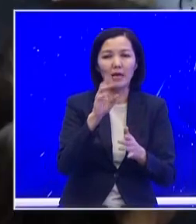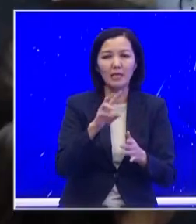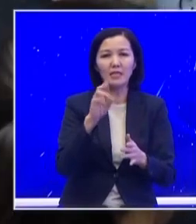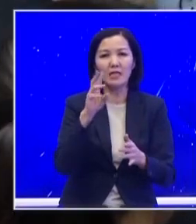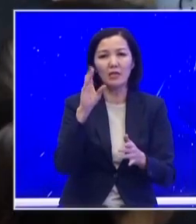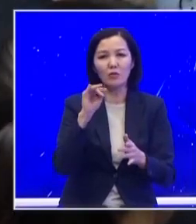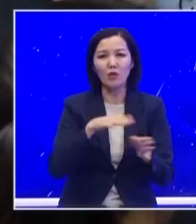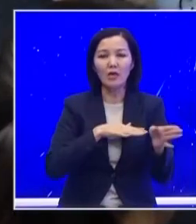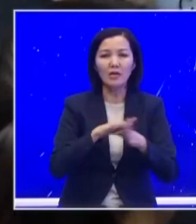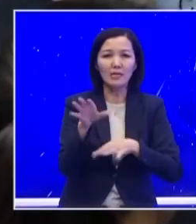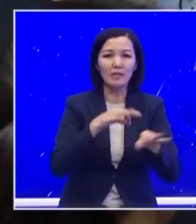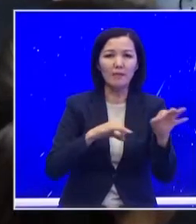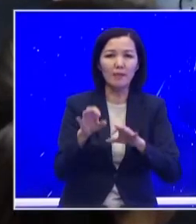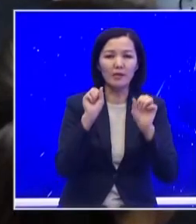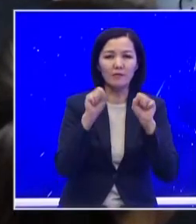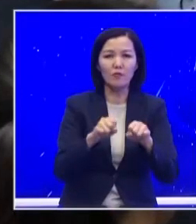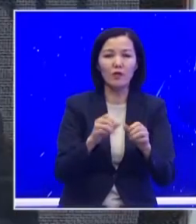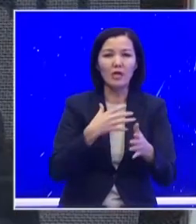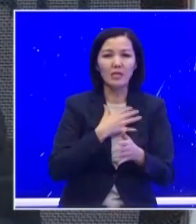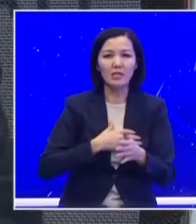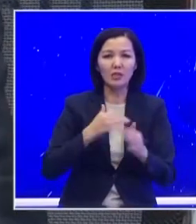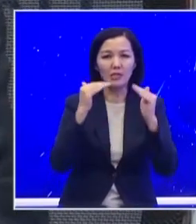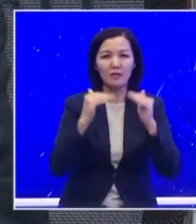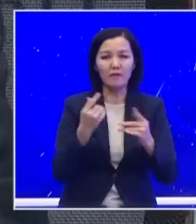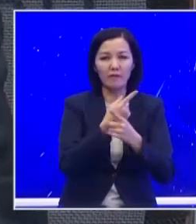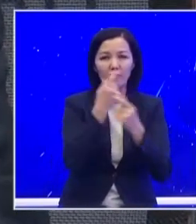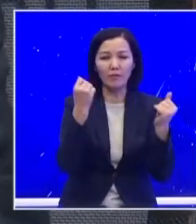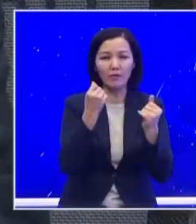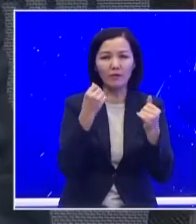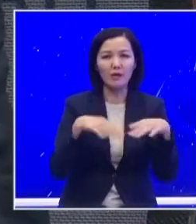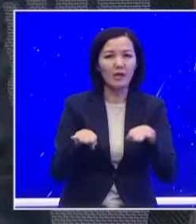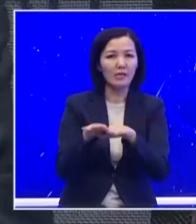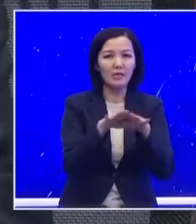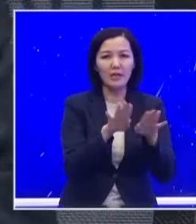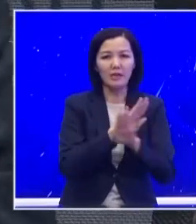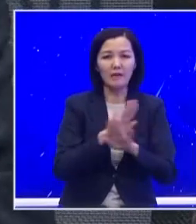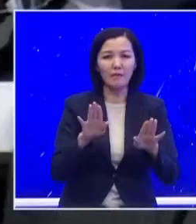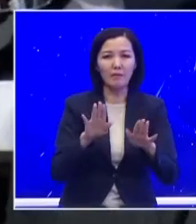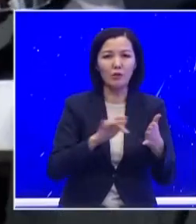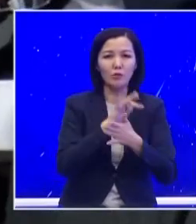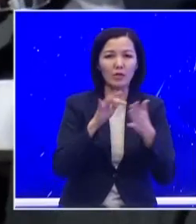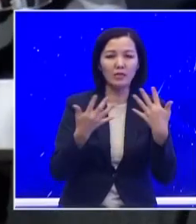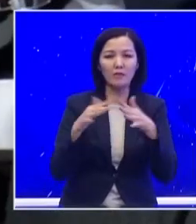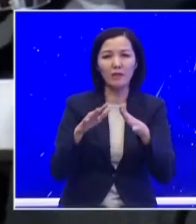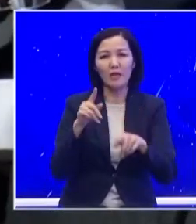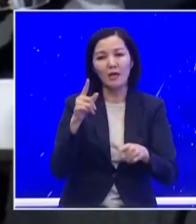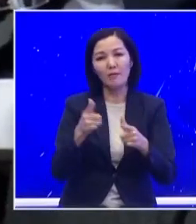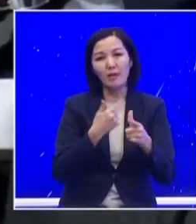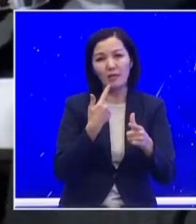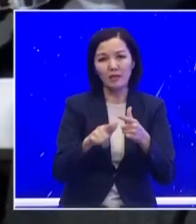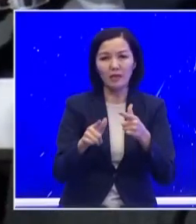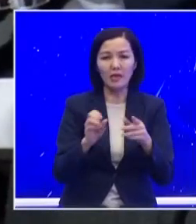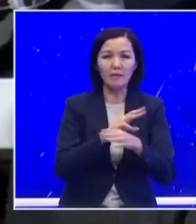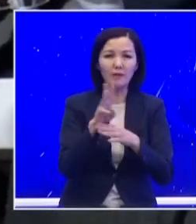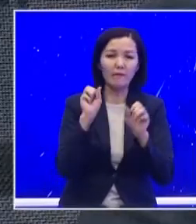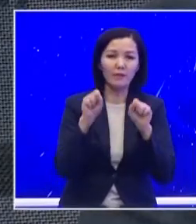и Нарынкол. Реализация проекта позволит значительно снизить информационное неравенство между городским и сельским населением, а также